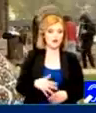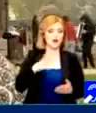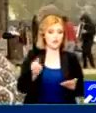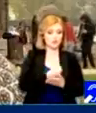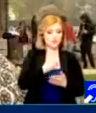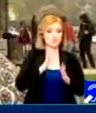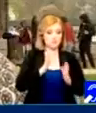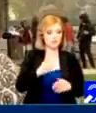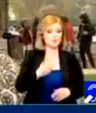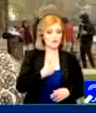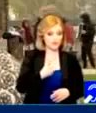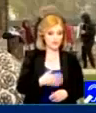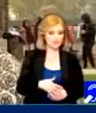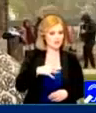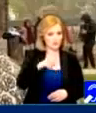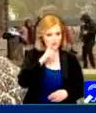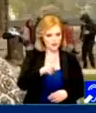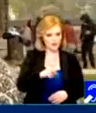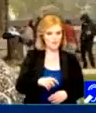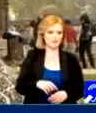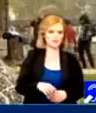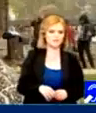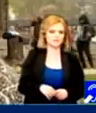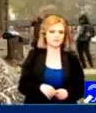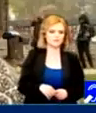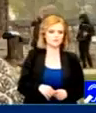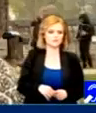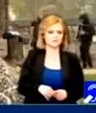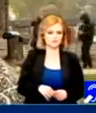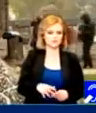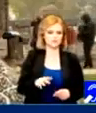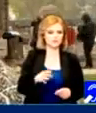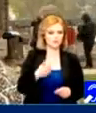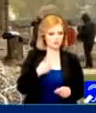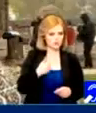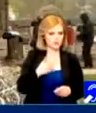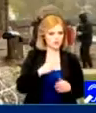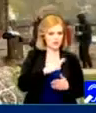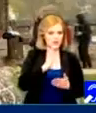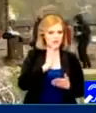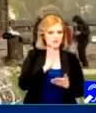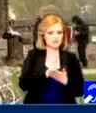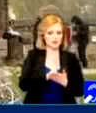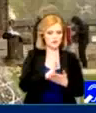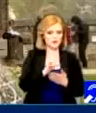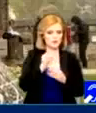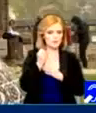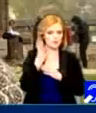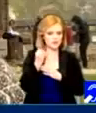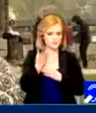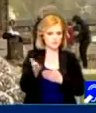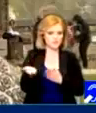propus. M-am încăpățânat să fie prima parte să aibă 14 capitole, partea